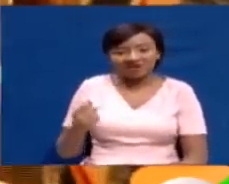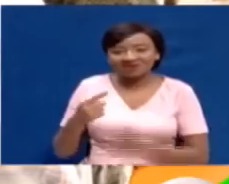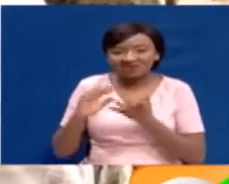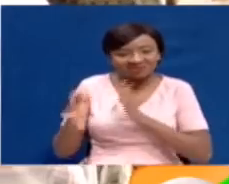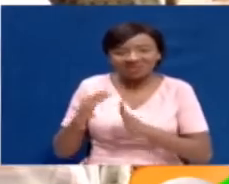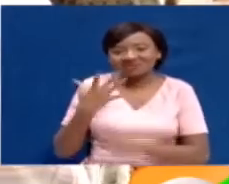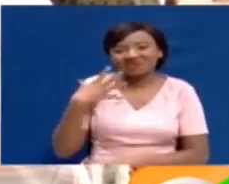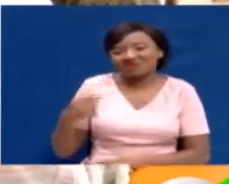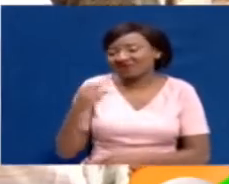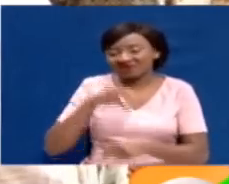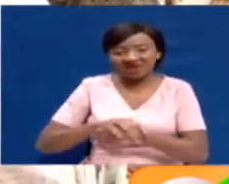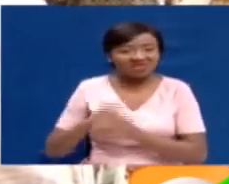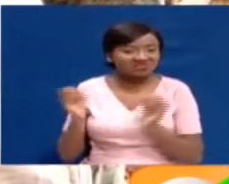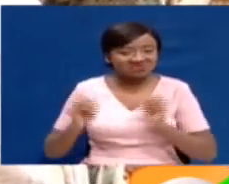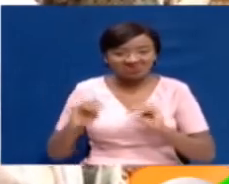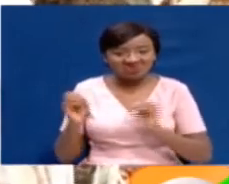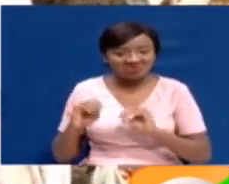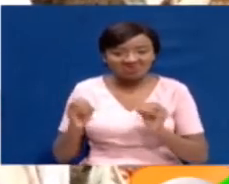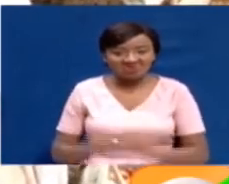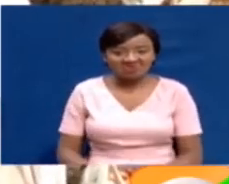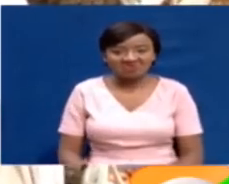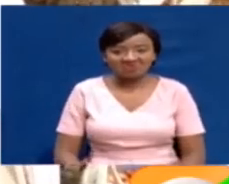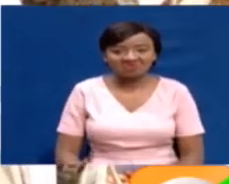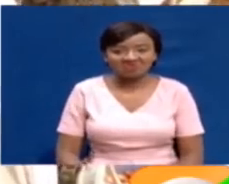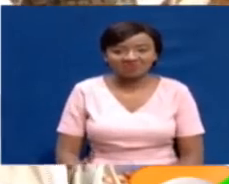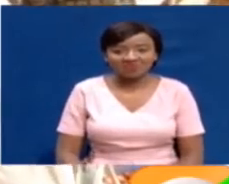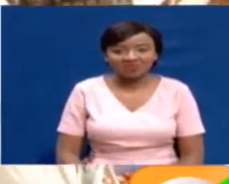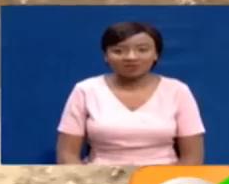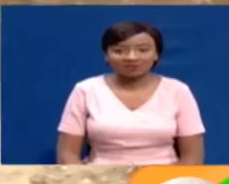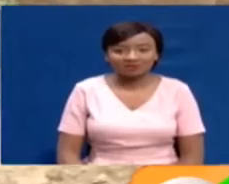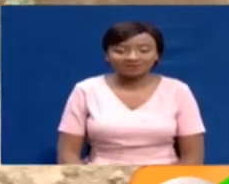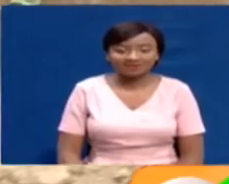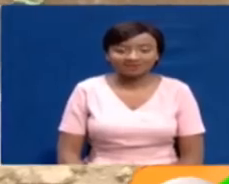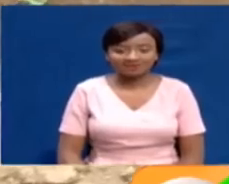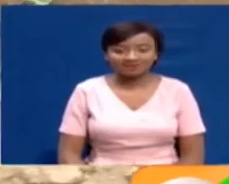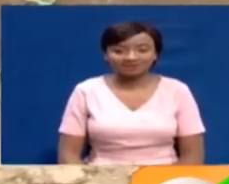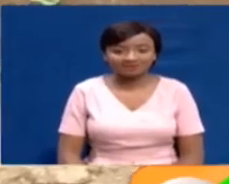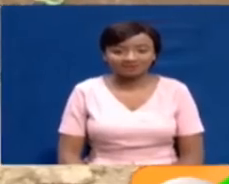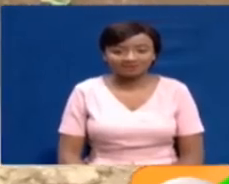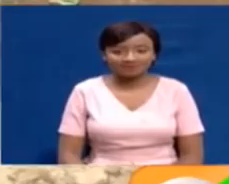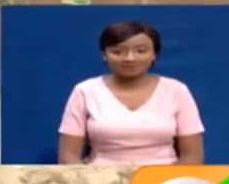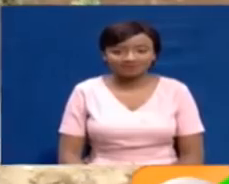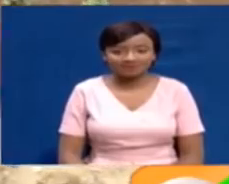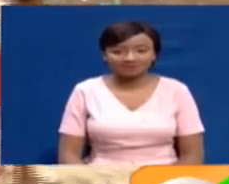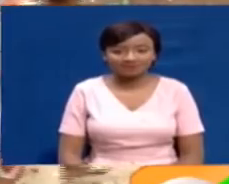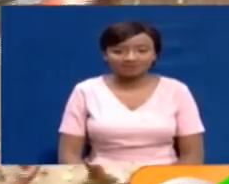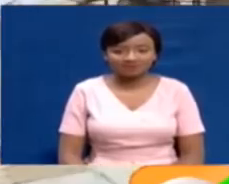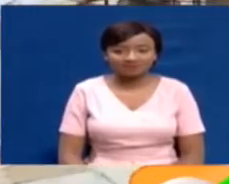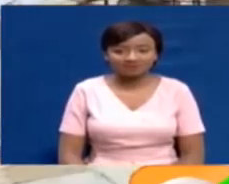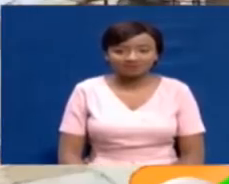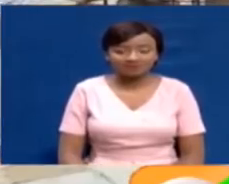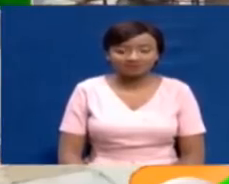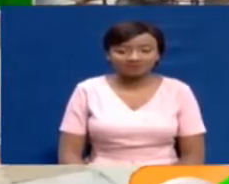ivike sana, pengine inafabaki. Enock Sikolia, Citizen TV, Nairobi.